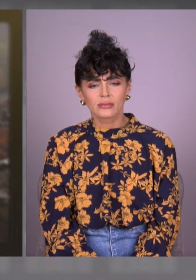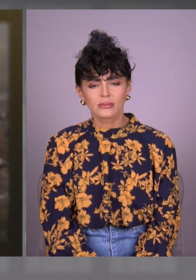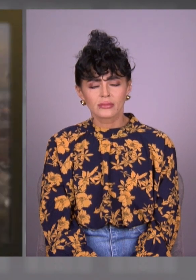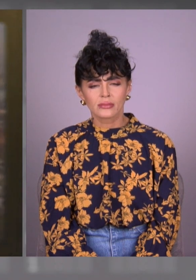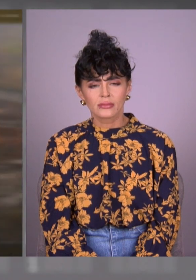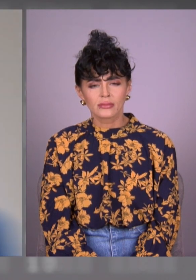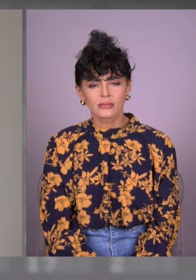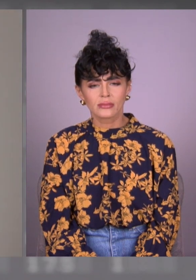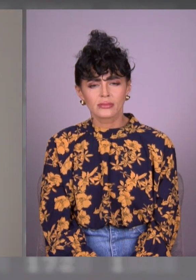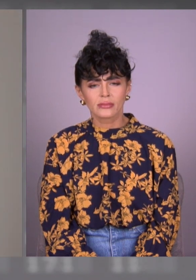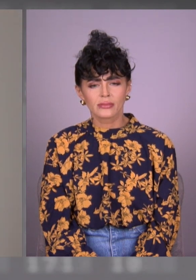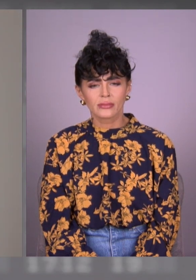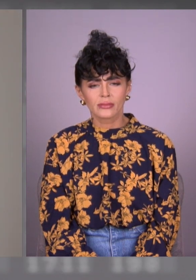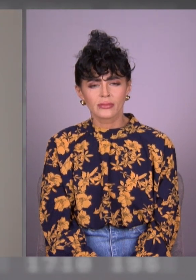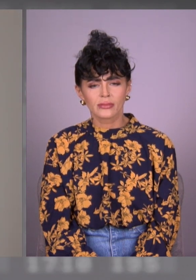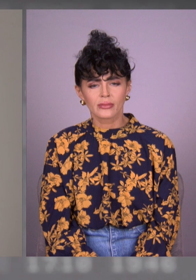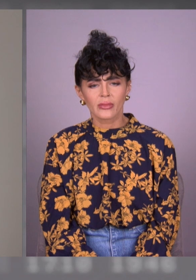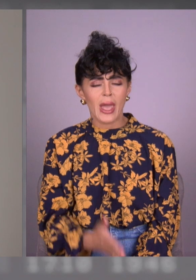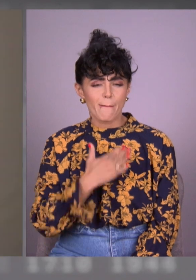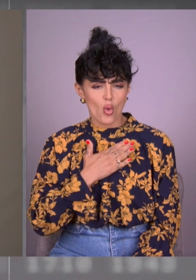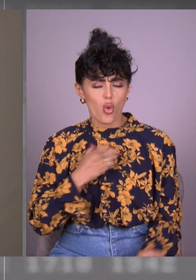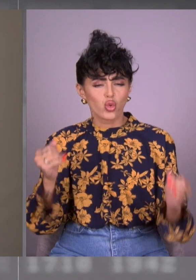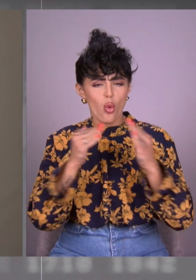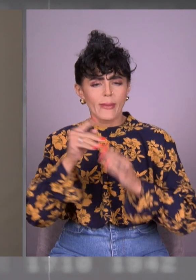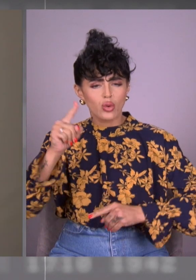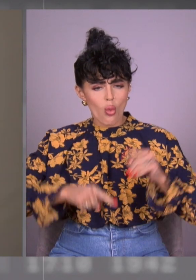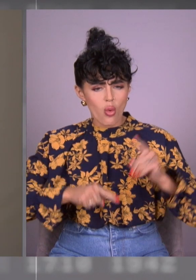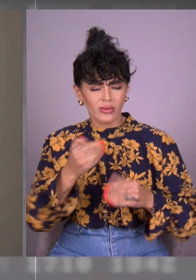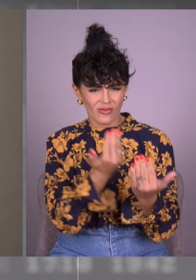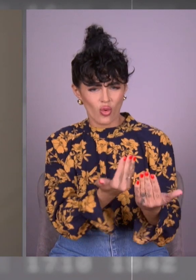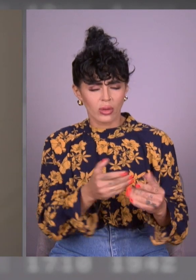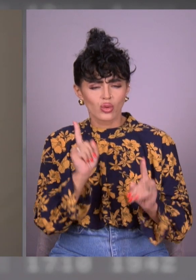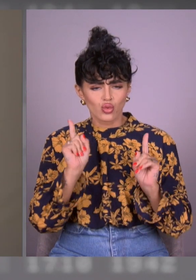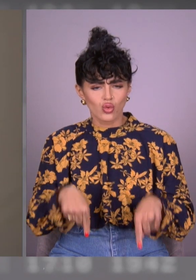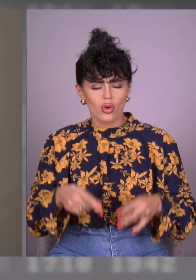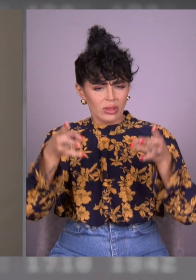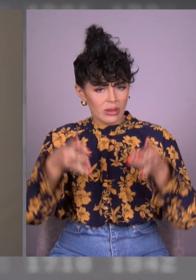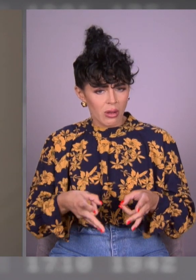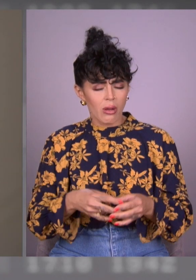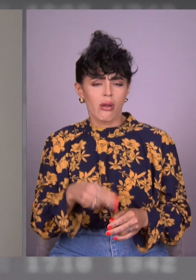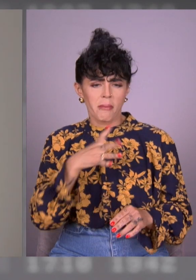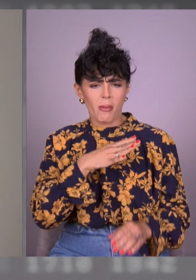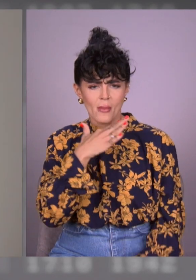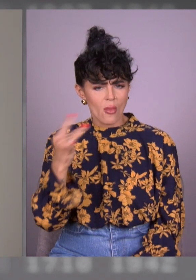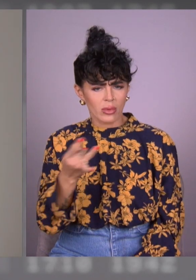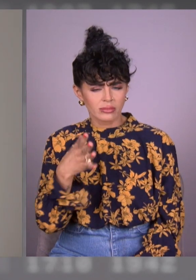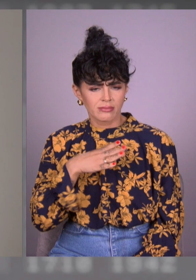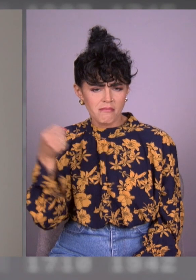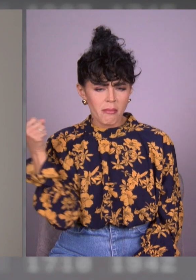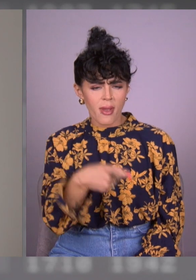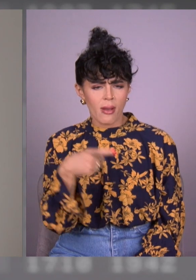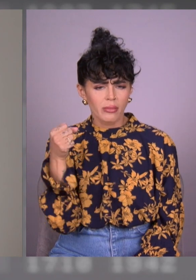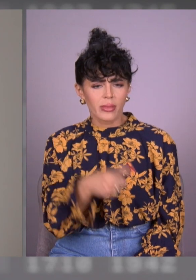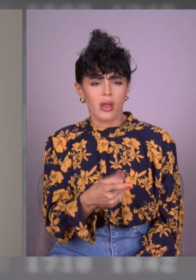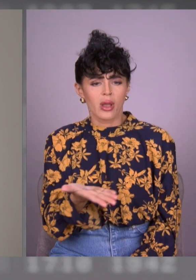З будинком батьків сталася трагедія, бо туди було декілька влучень. Немає де жити,